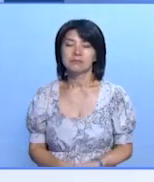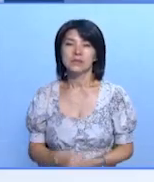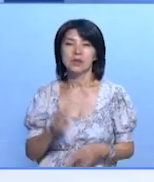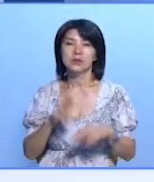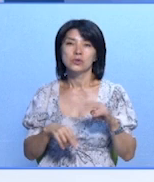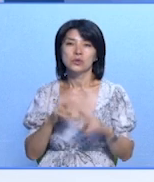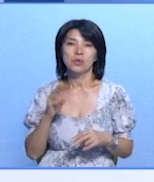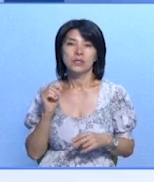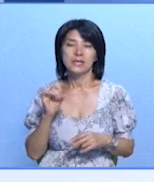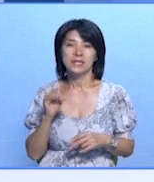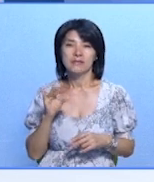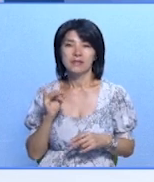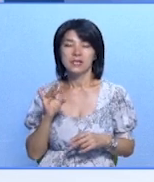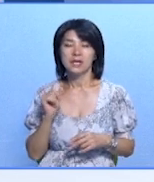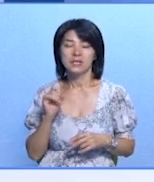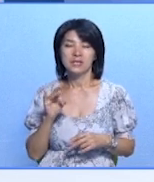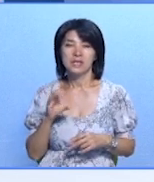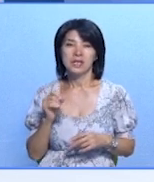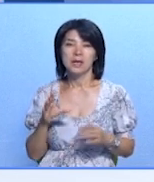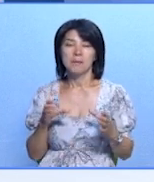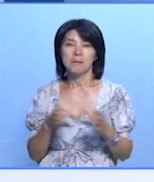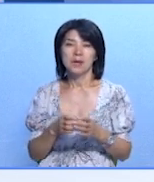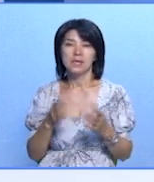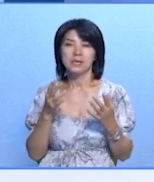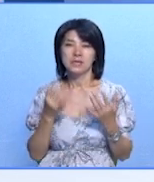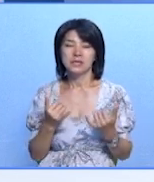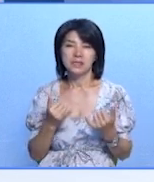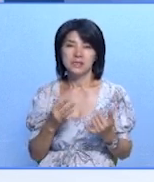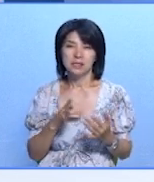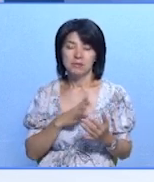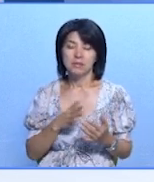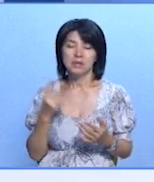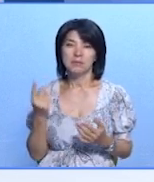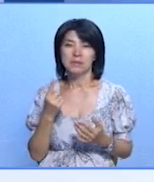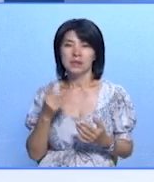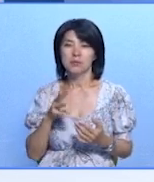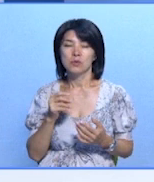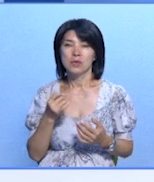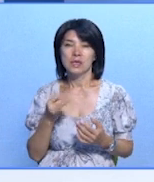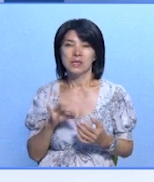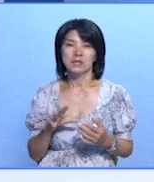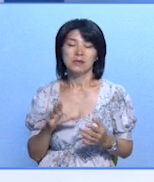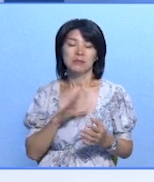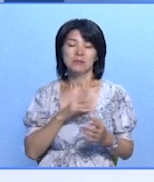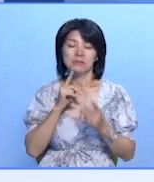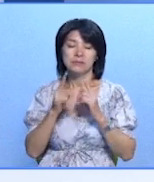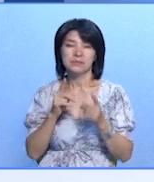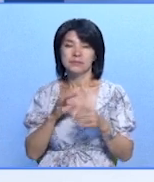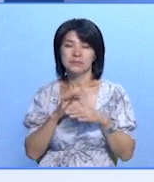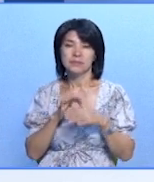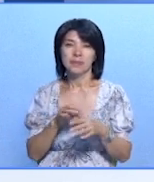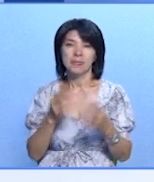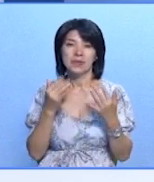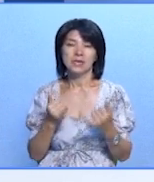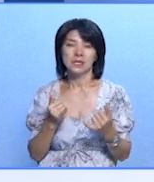Строй сервис арсенал компаниясының меншігіндегі ғимаратта битумды қыздыру ванналарының бірінде мұнай қалдықтарының қоспасы өртенді. Бұл